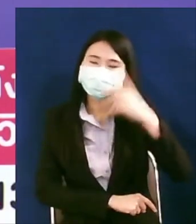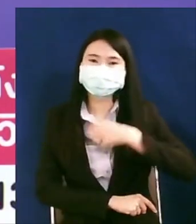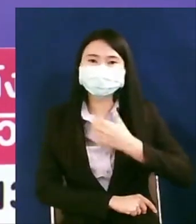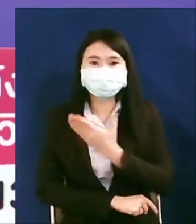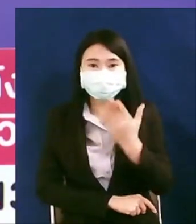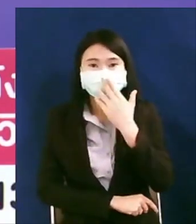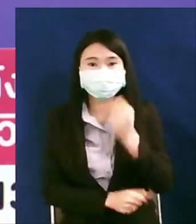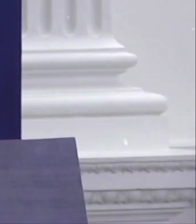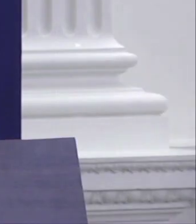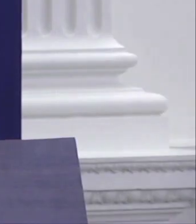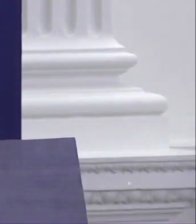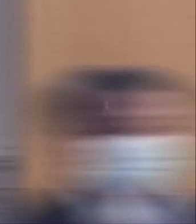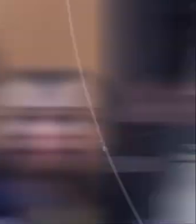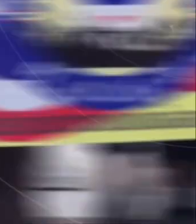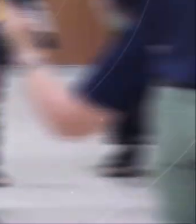างเลือกได้